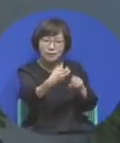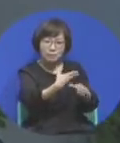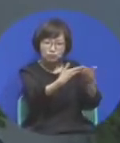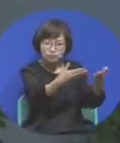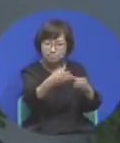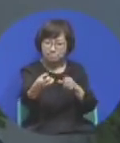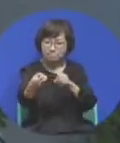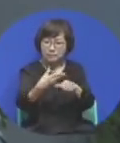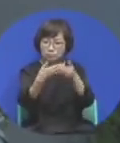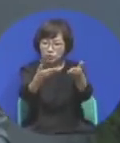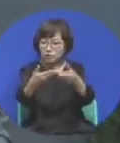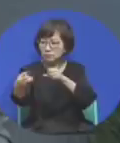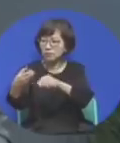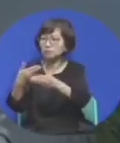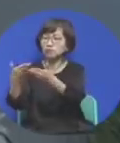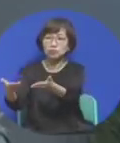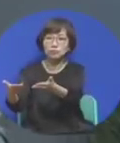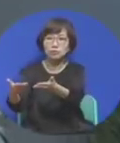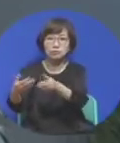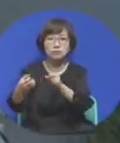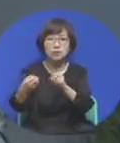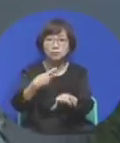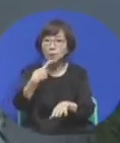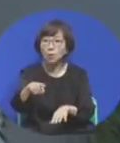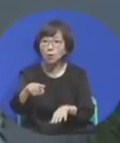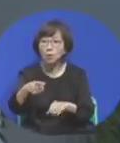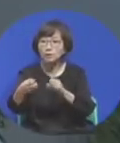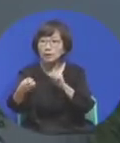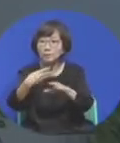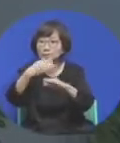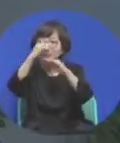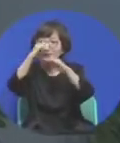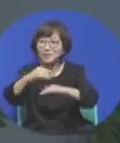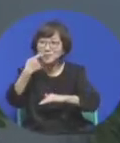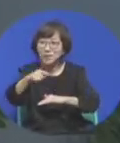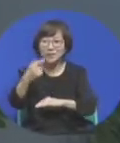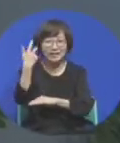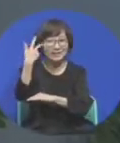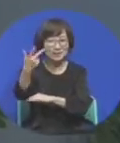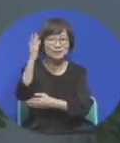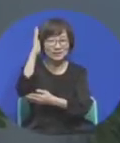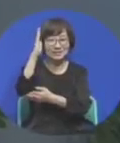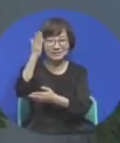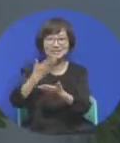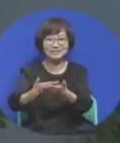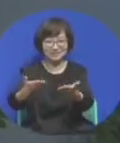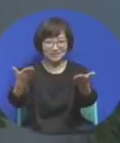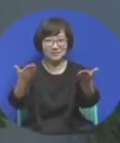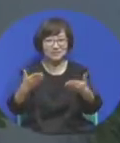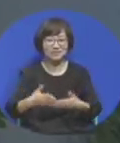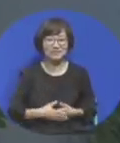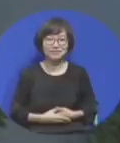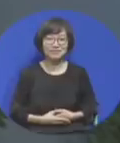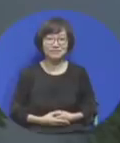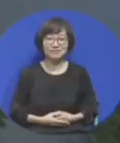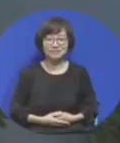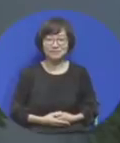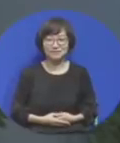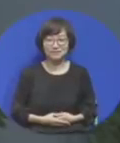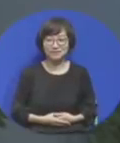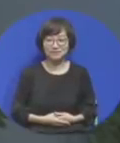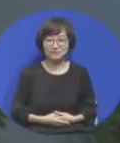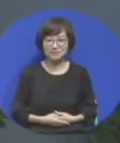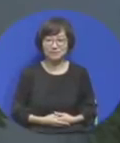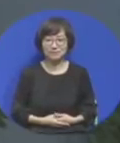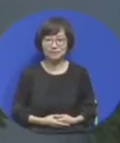Wherever Abraham went, he gave the answer. 무슨 답을 주었는지는 다음 주에 보겠습니다. I'll speak of it more next week of what kind of answer he